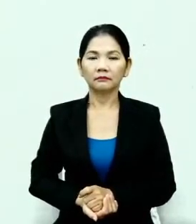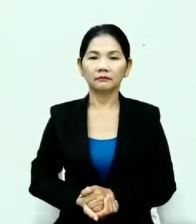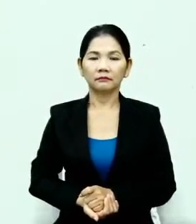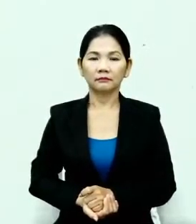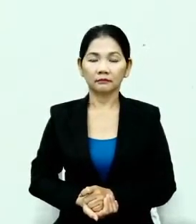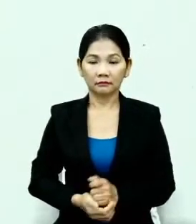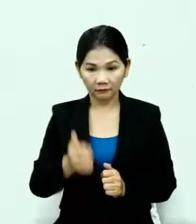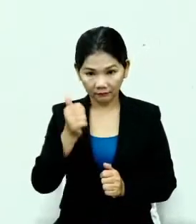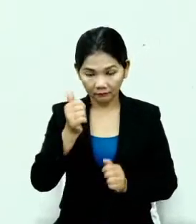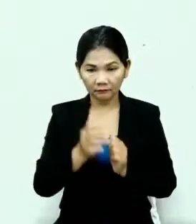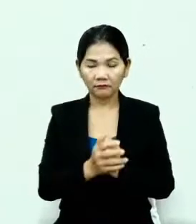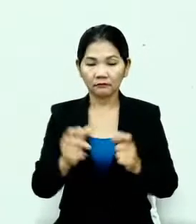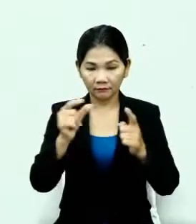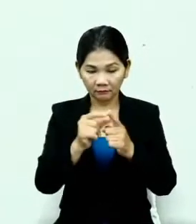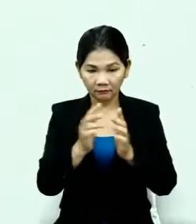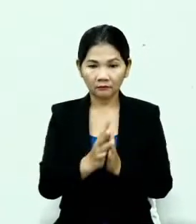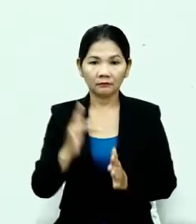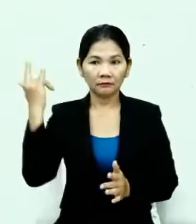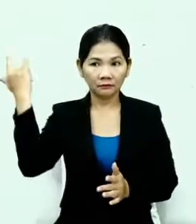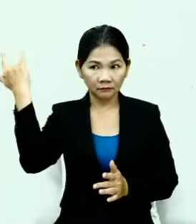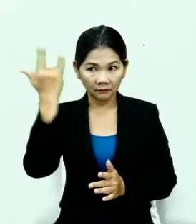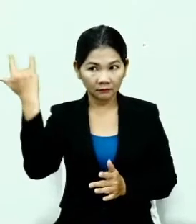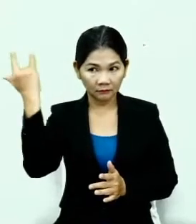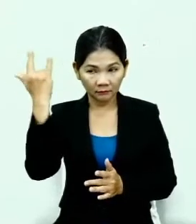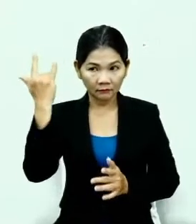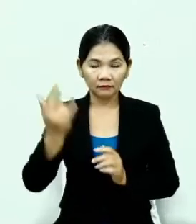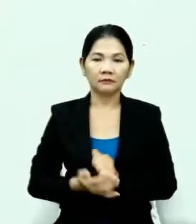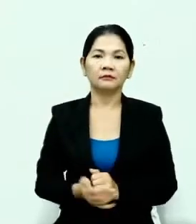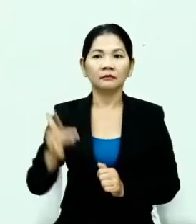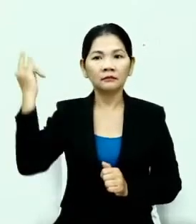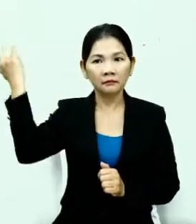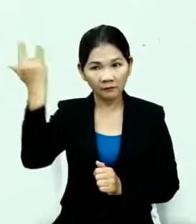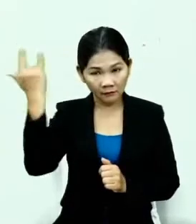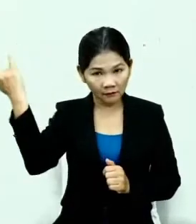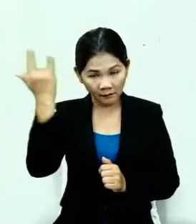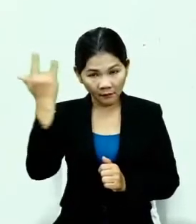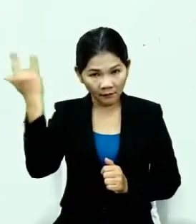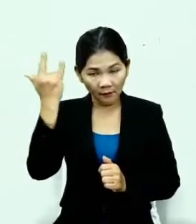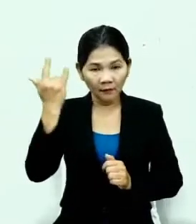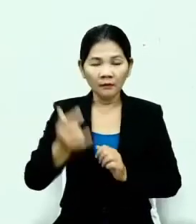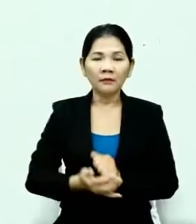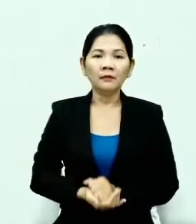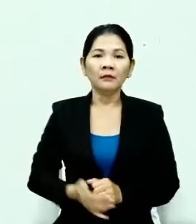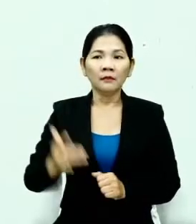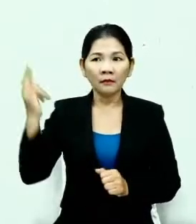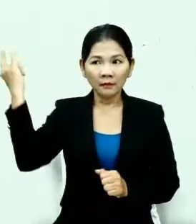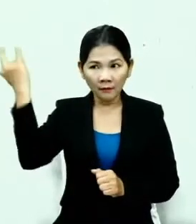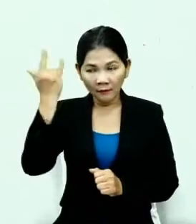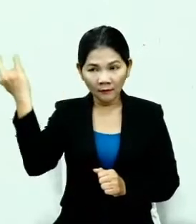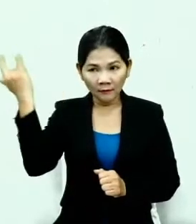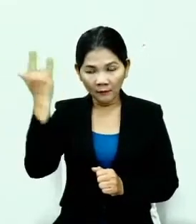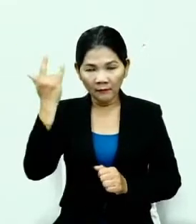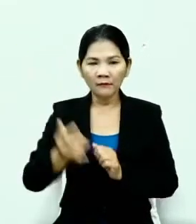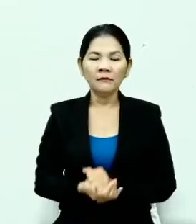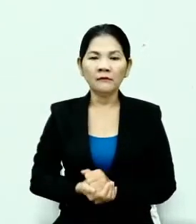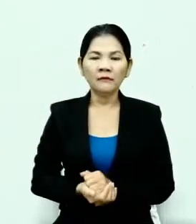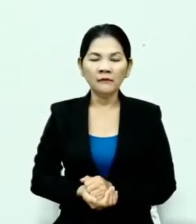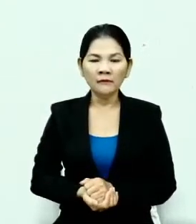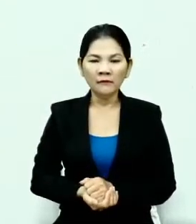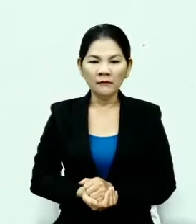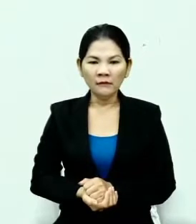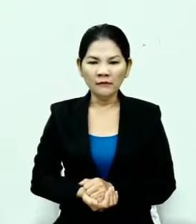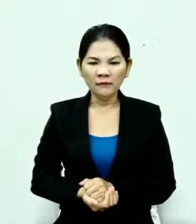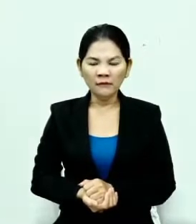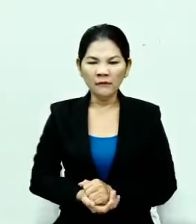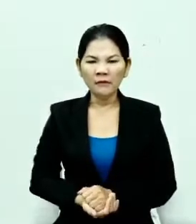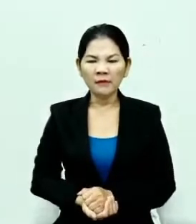Chà, lọ nà cồn cứ bỏ đầy nà cồn á. Chà, cứ... Tu miến con mình này thật bật đáy. Chà bật đáy con mình này thật tu miến nè con